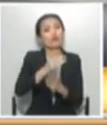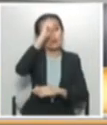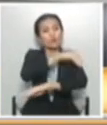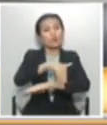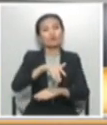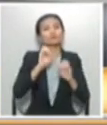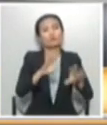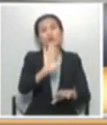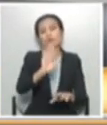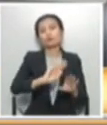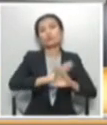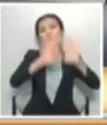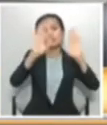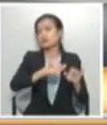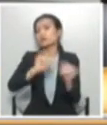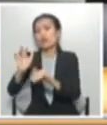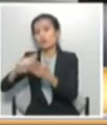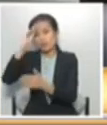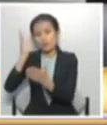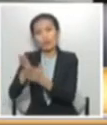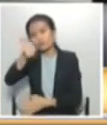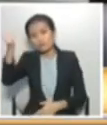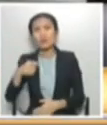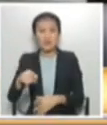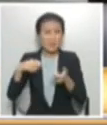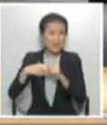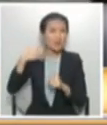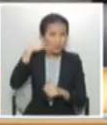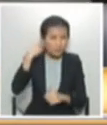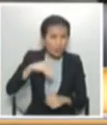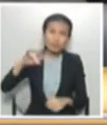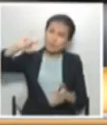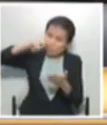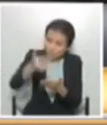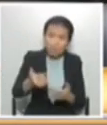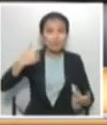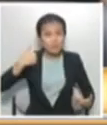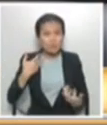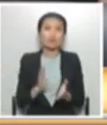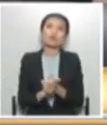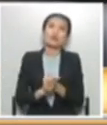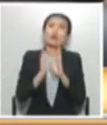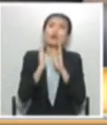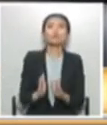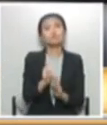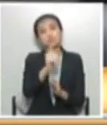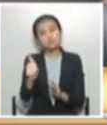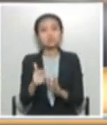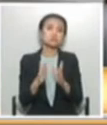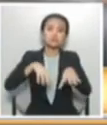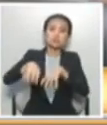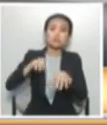นะครับหรือหลายๆอย่างเครื่องบินตกบ้างอะไรบ้างมีปัญหามากมายการบริหารบุคลากรคนดีๆมีชื่อเสียง